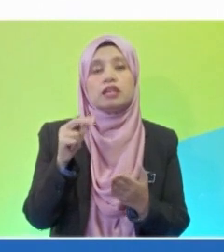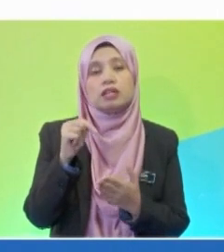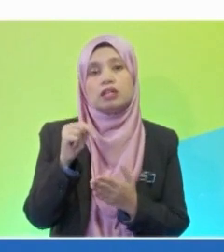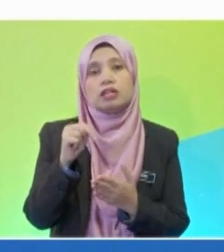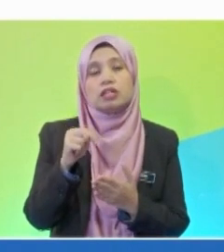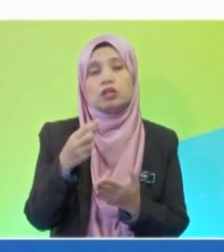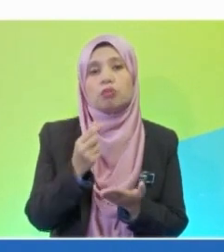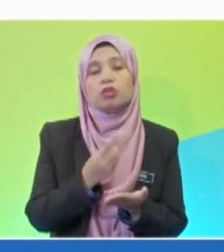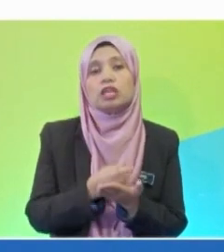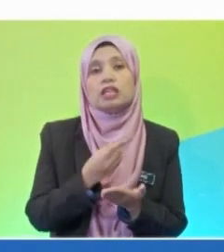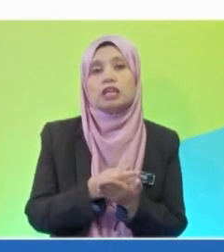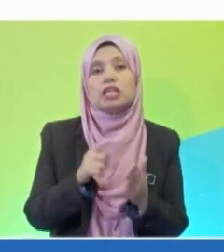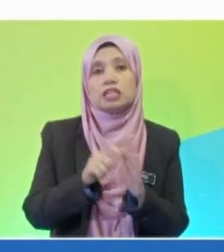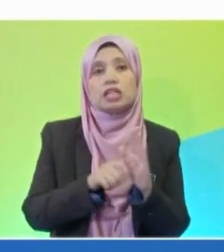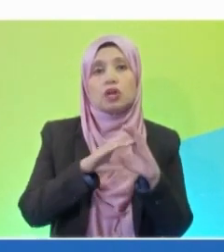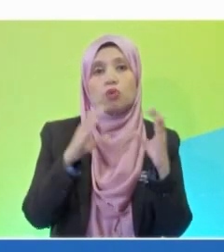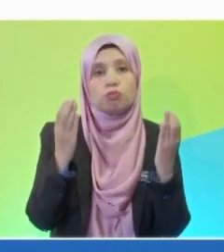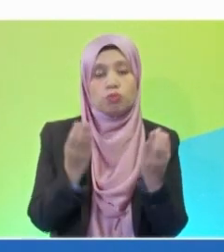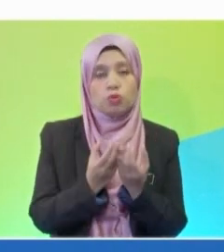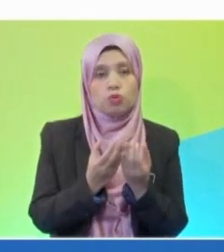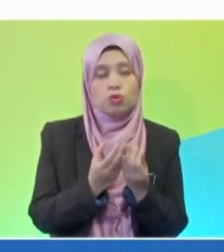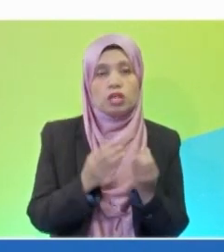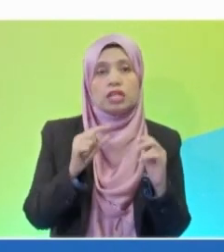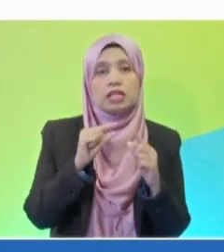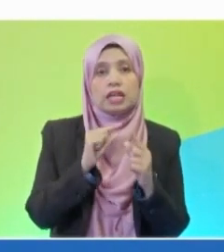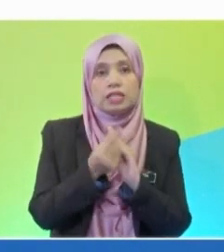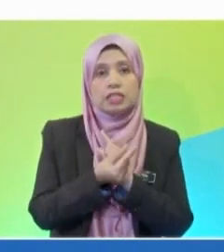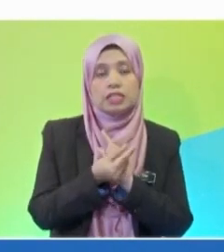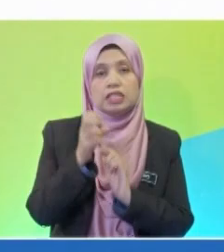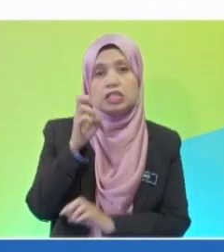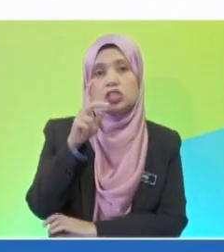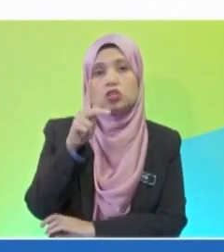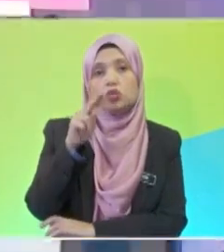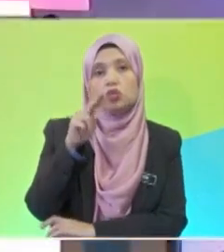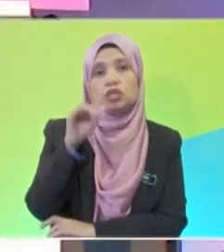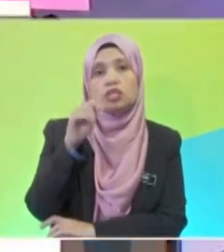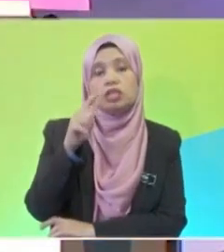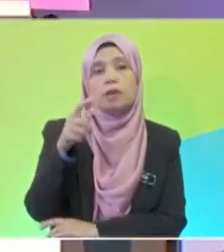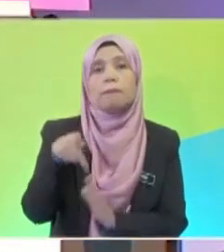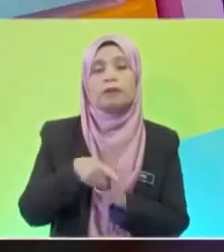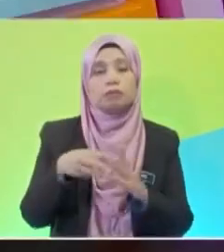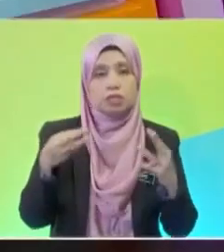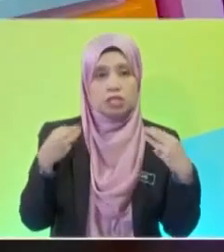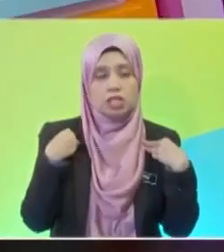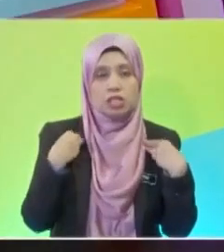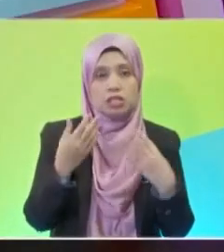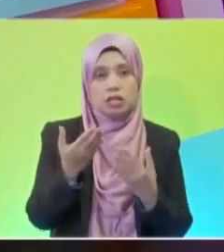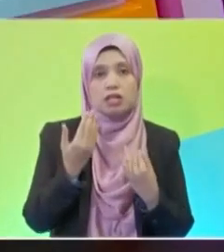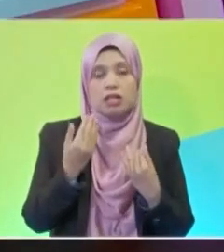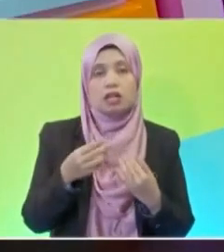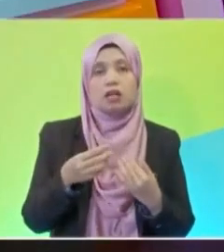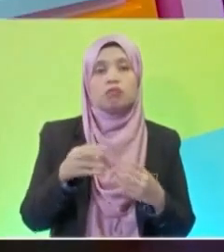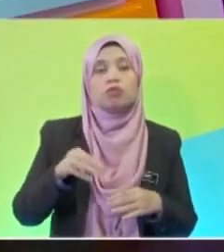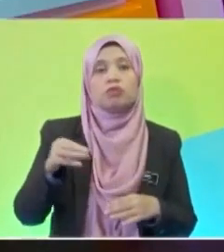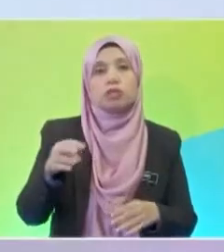bukan berorientasikan keuntungan. Baik. Jadi kita sebut dana terkumpul. Ia menggantikan equity pemilik. Baiklah. Diharap murid-murid dapat mengikuti